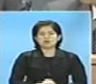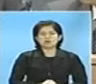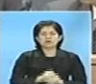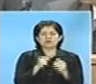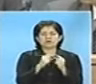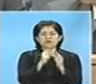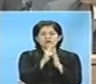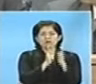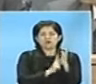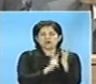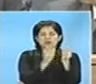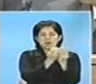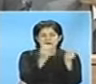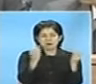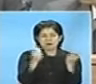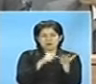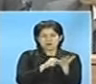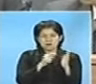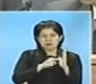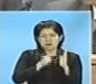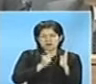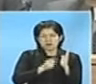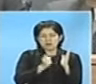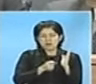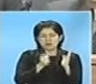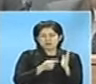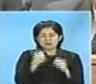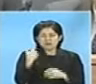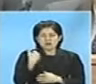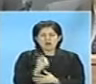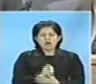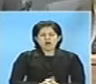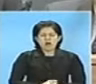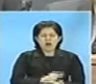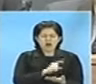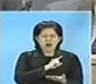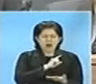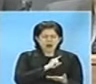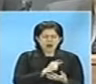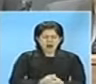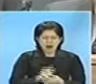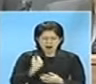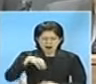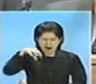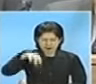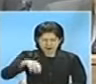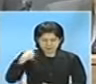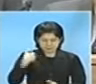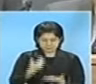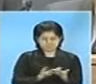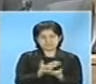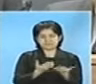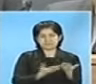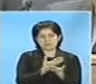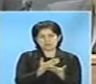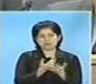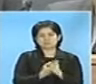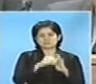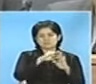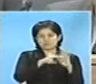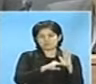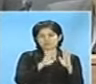จจุบันก็มีศาลรัฐธรรมนูญในการมีหน้าที่ในการวินิจฉัยการที่ร่างรัฐธรรมนูญทั้งที่ขอแก้